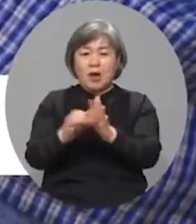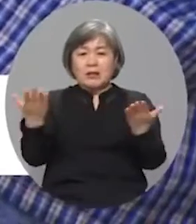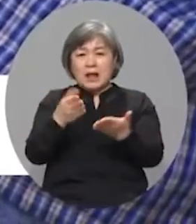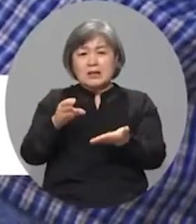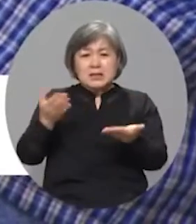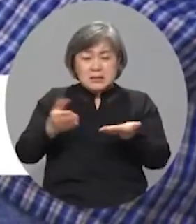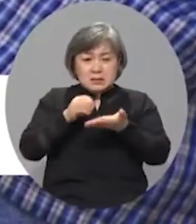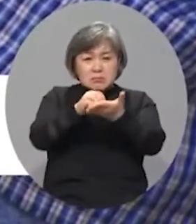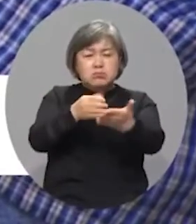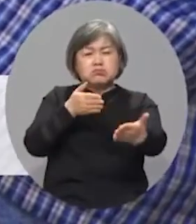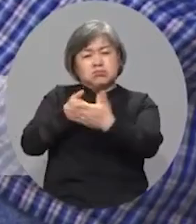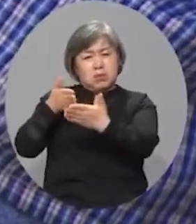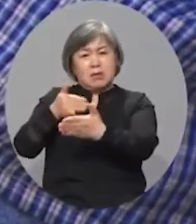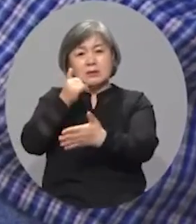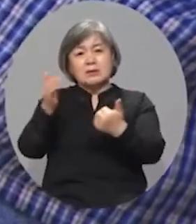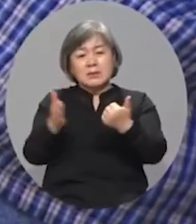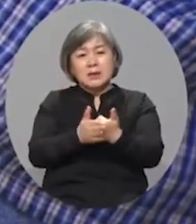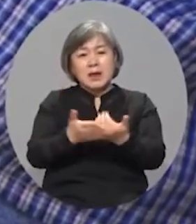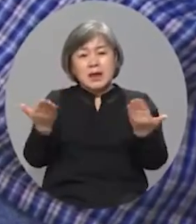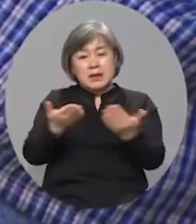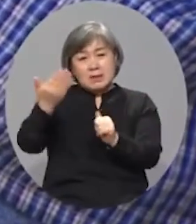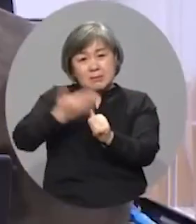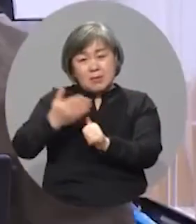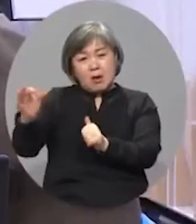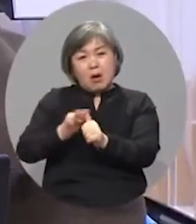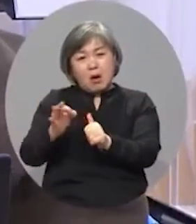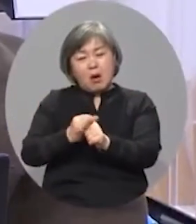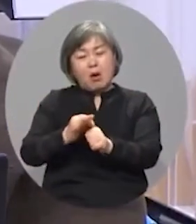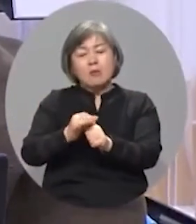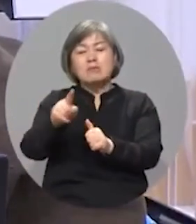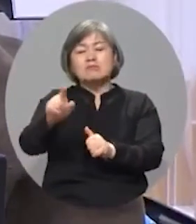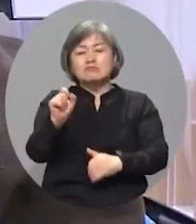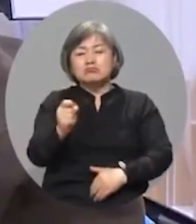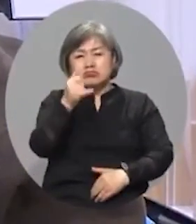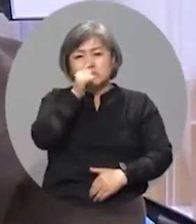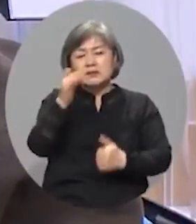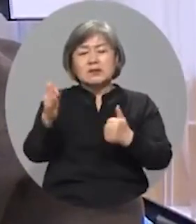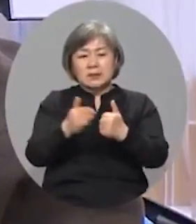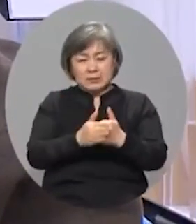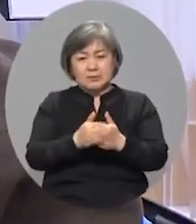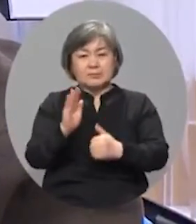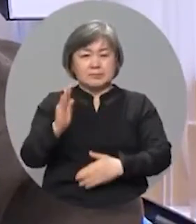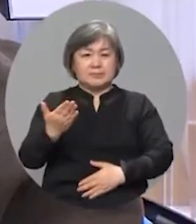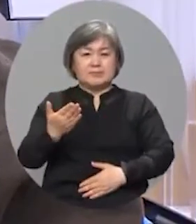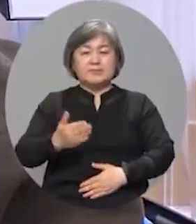취업 기회가 줄어들고 실업급여 지급 요건이 완화된 게 원인으로 분석됩니다